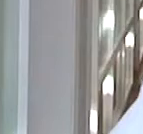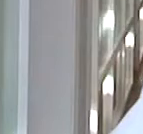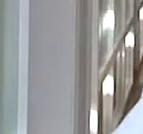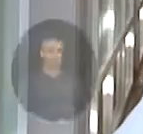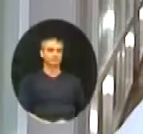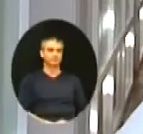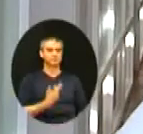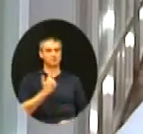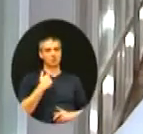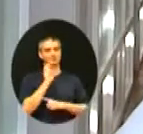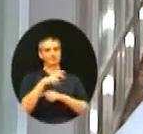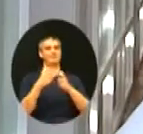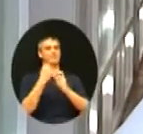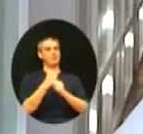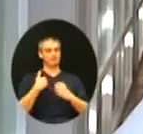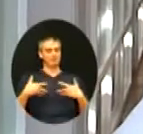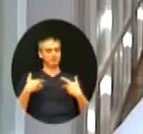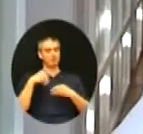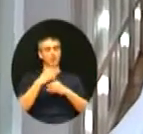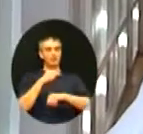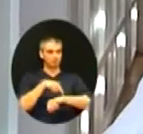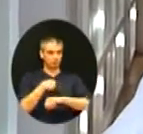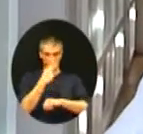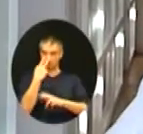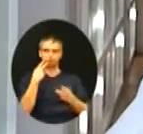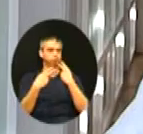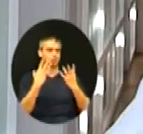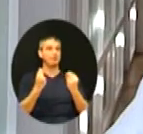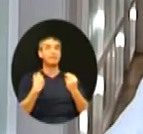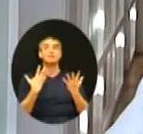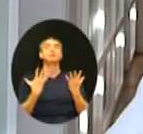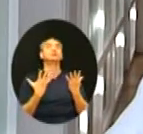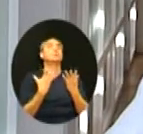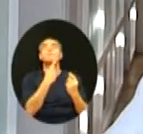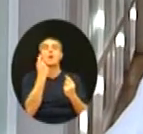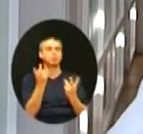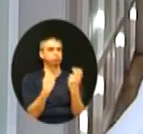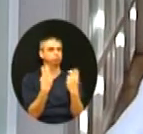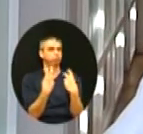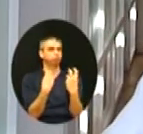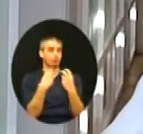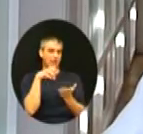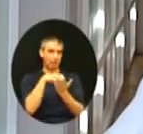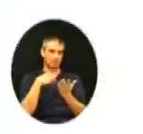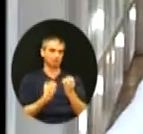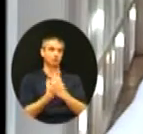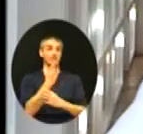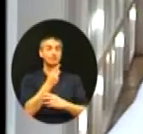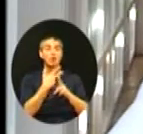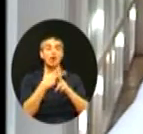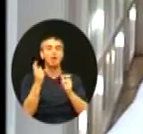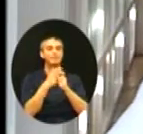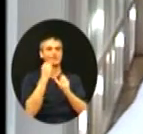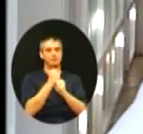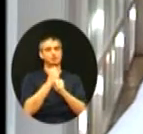הצטרפתי היום למפלגת העבודה, אני מאוד שמח שבתוך כמה שעות אנחנו רואים שהעיינות עצומה ויש לנו מאות מתפקדים דרך האתר שהקמנו. רק